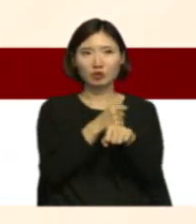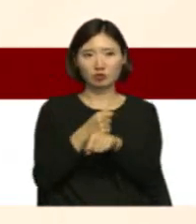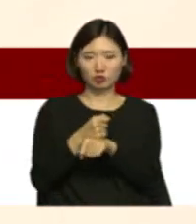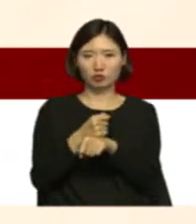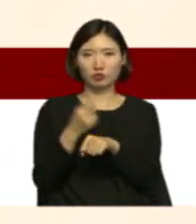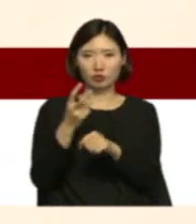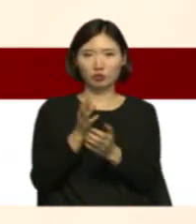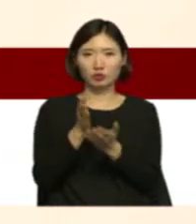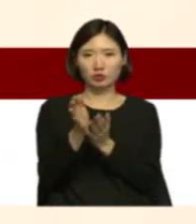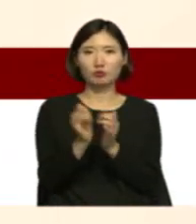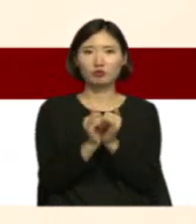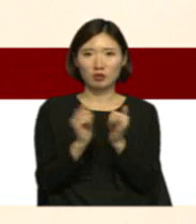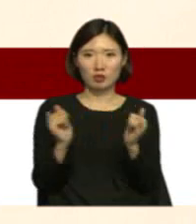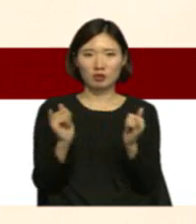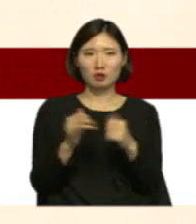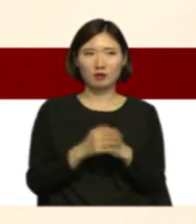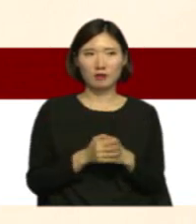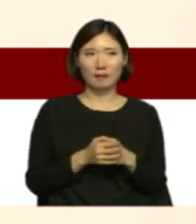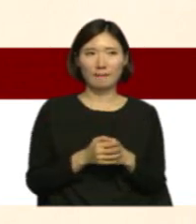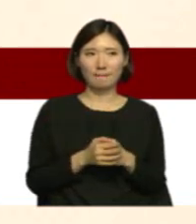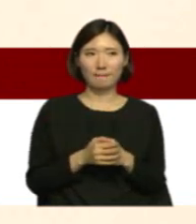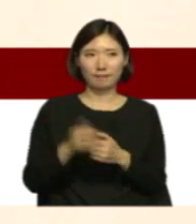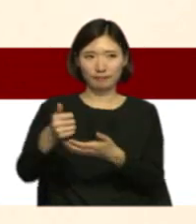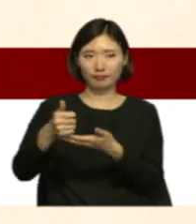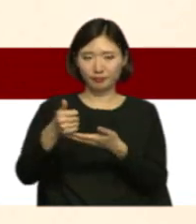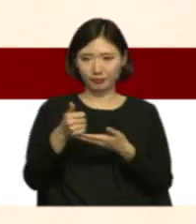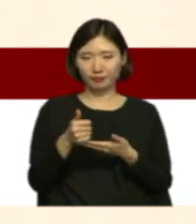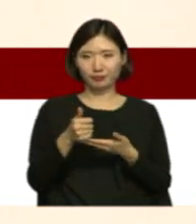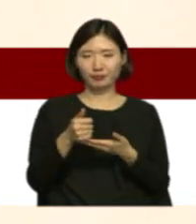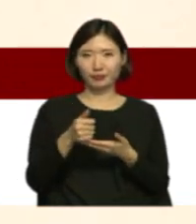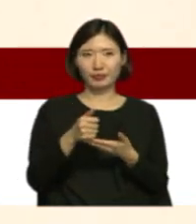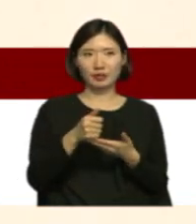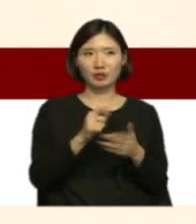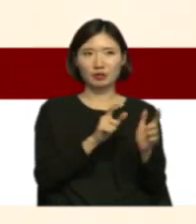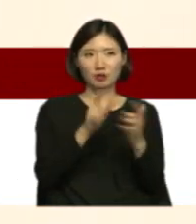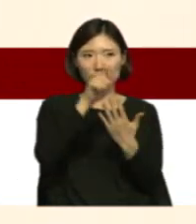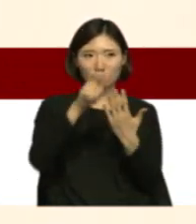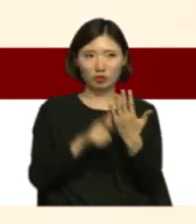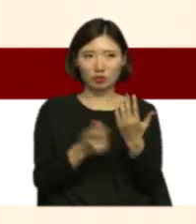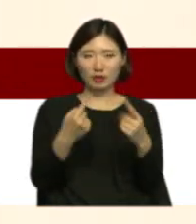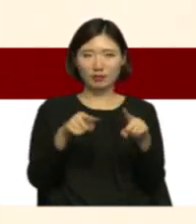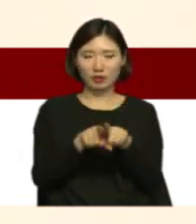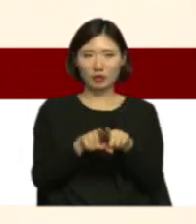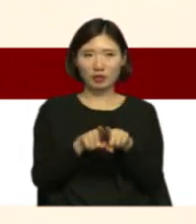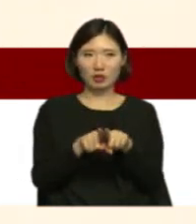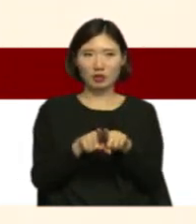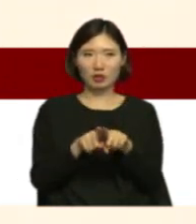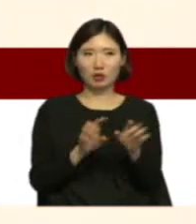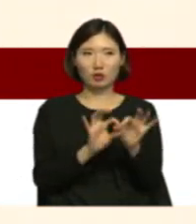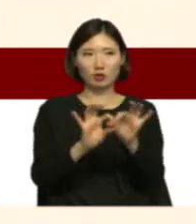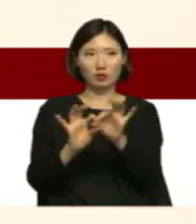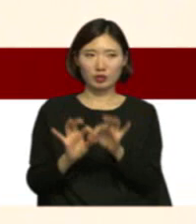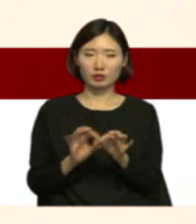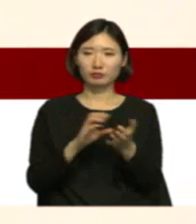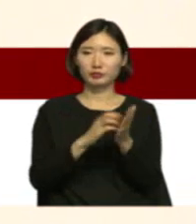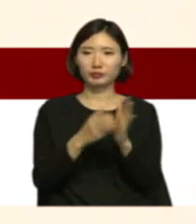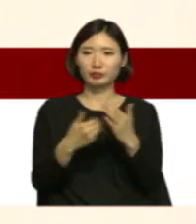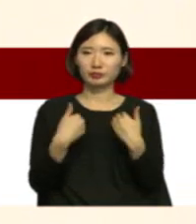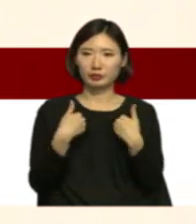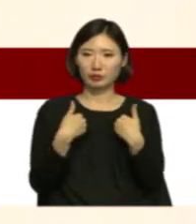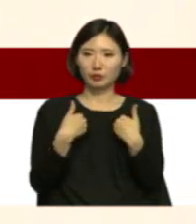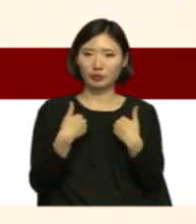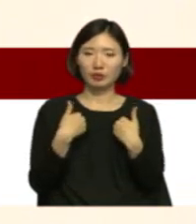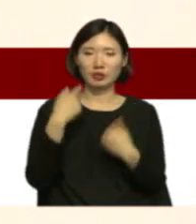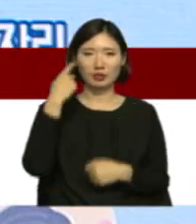연구하고 또 전문가들을 초빙을 해서 또 여러 가지 프로그램을 우리 같이 공유하고 이런 부분들이 필요하다고